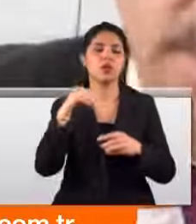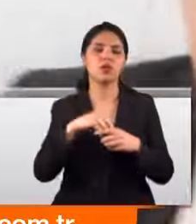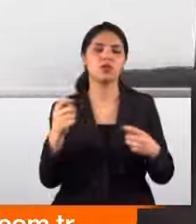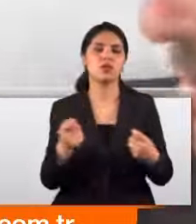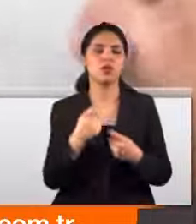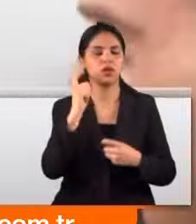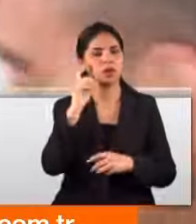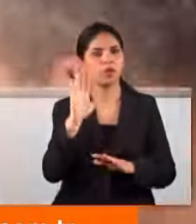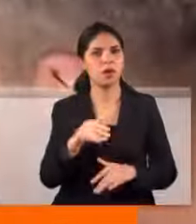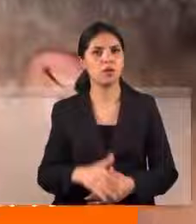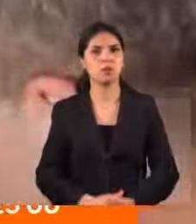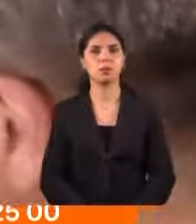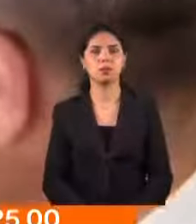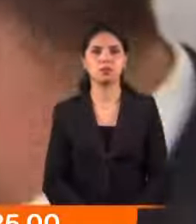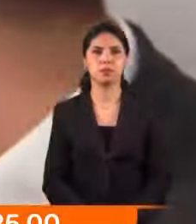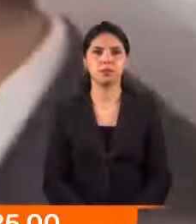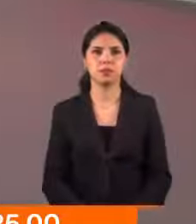konuşuluyor.